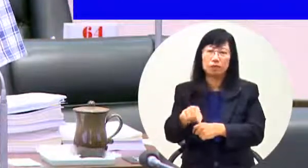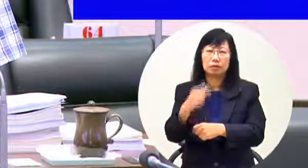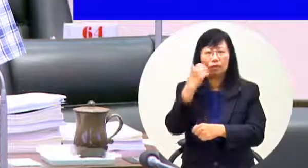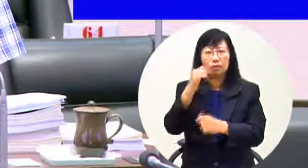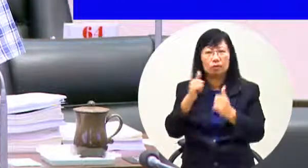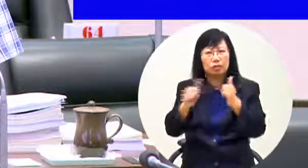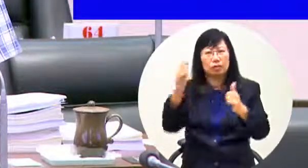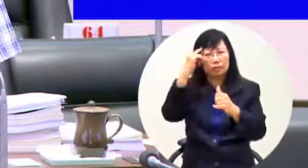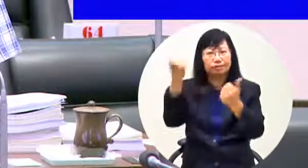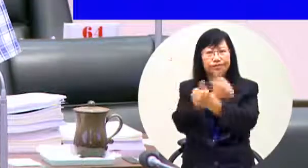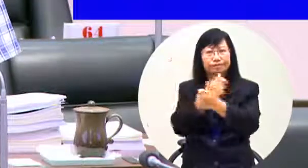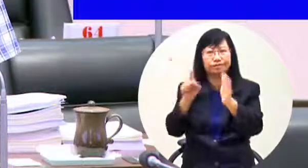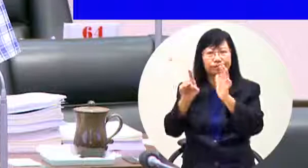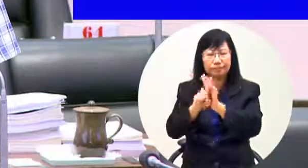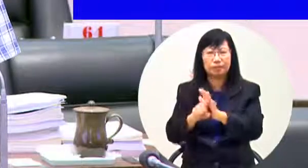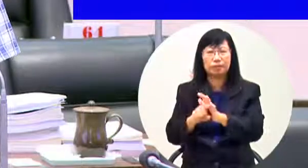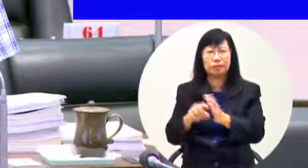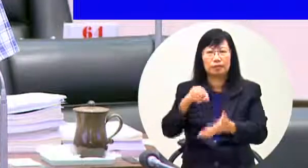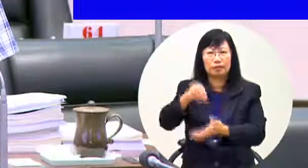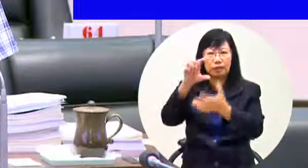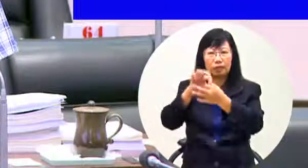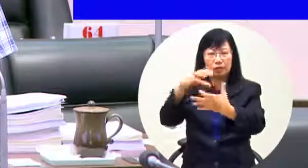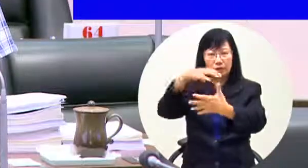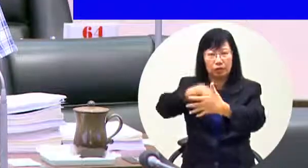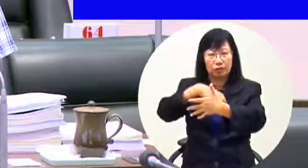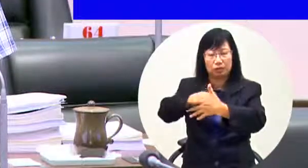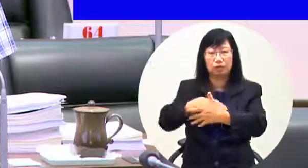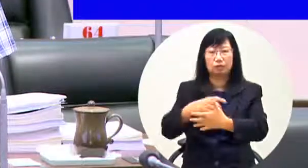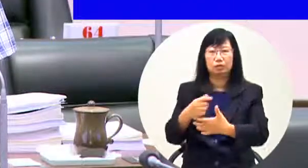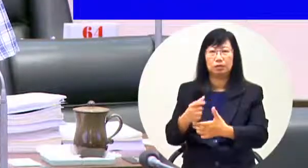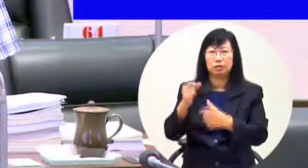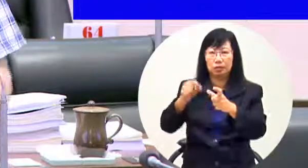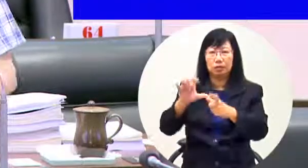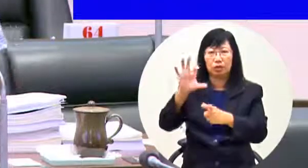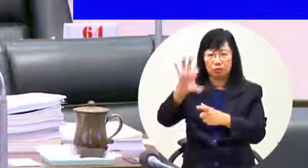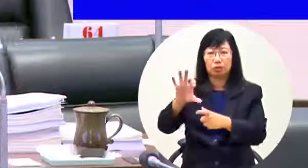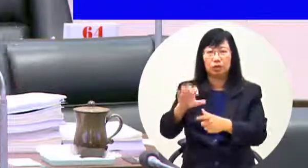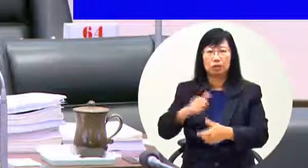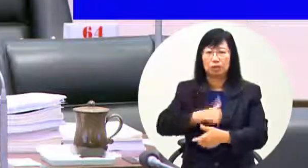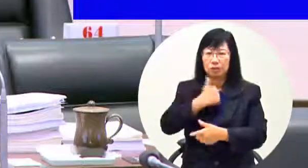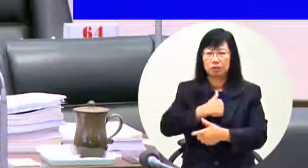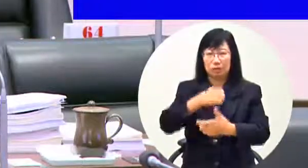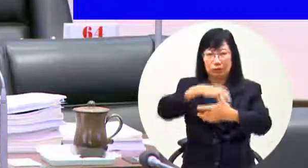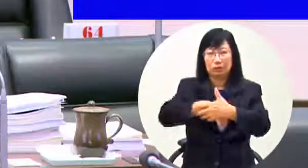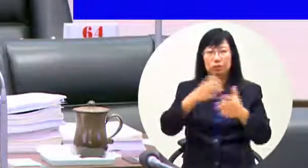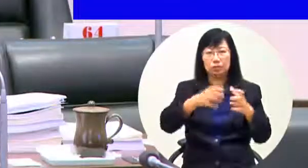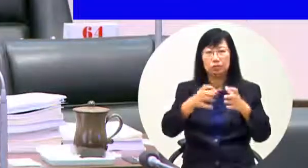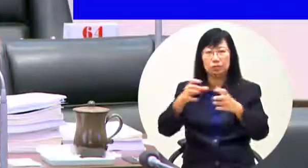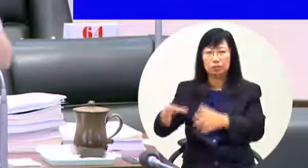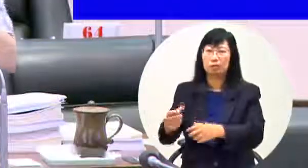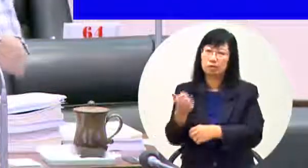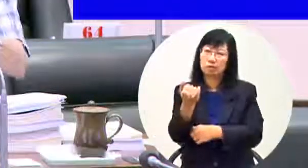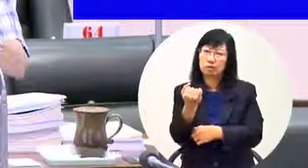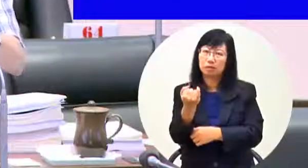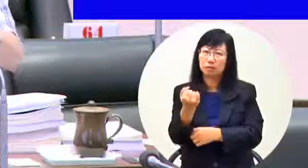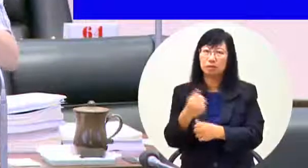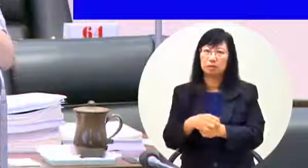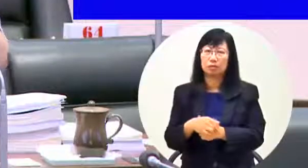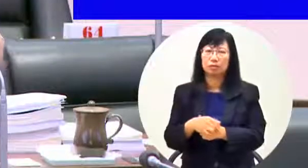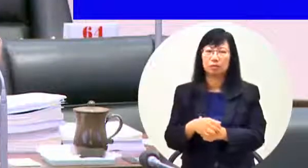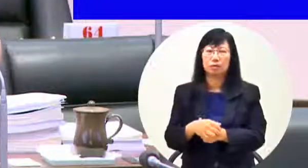的设施好不好？真的想到这些要争取公厕，我还以为是周中站这